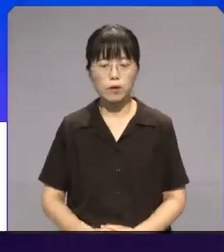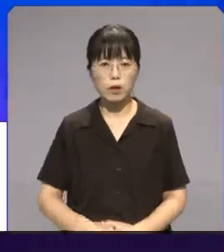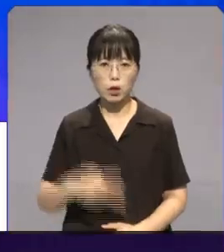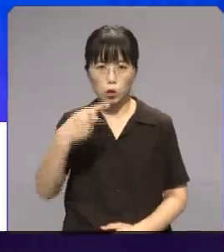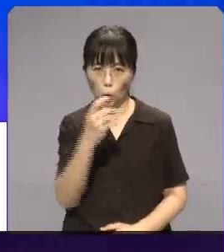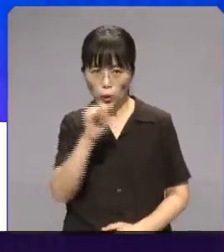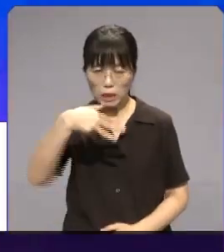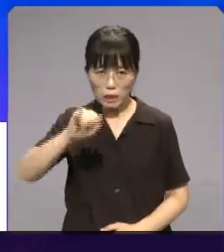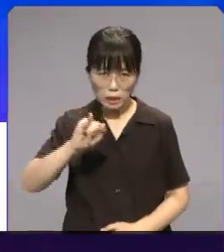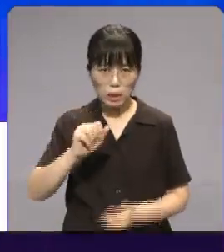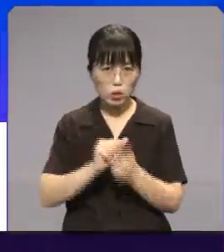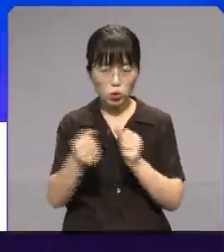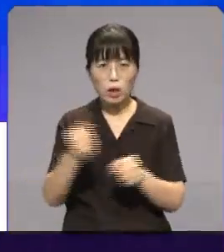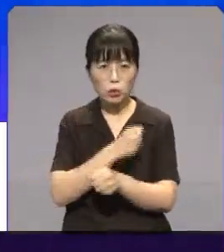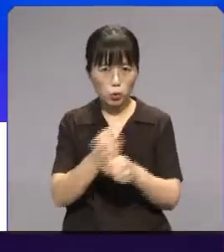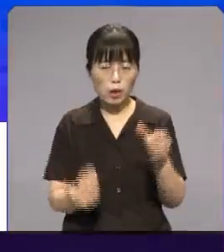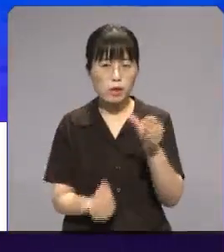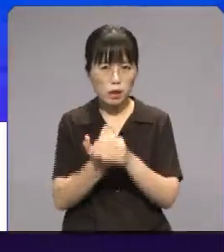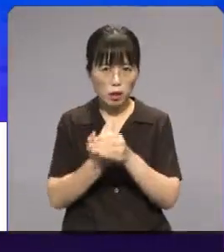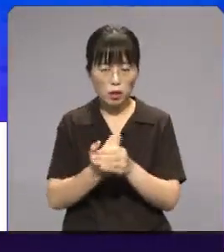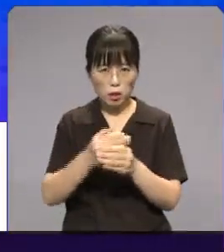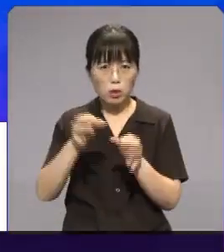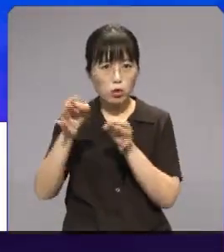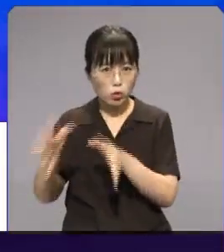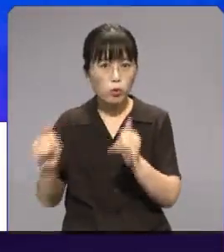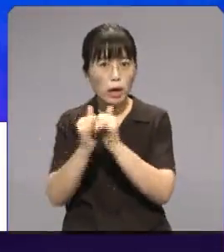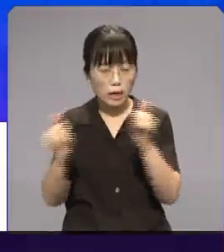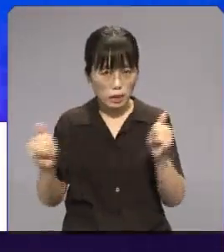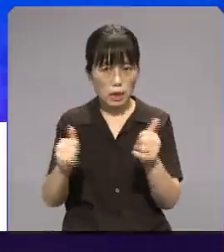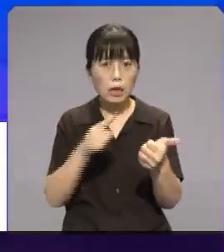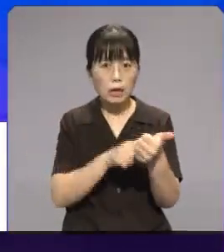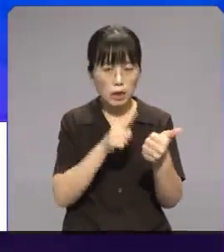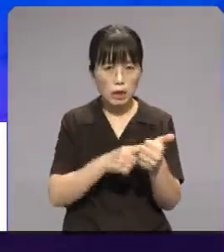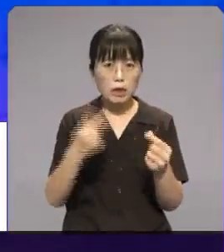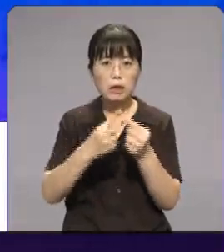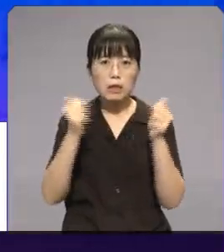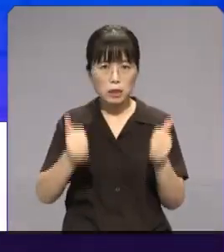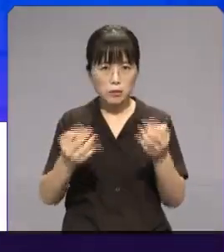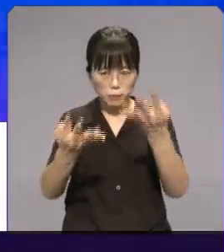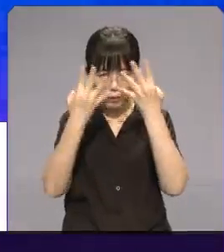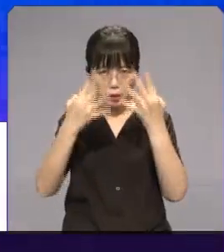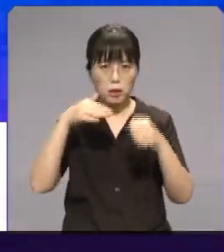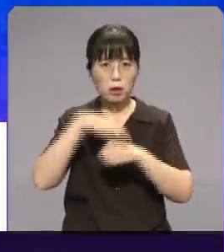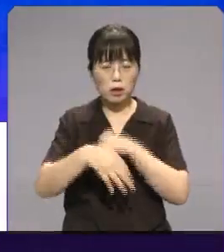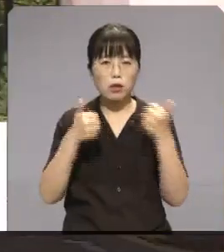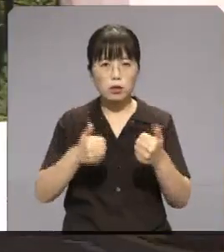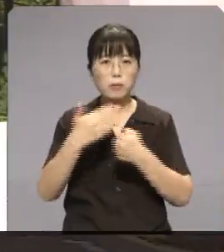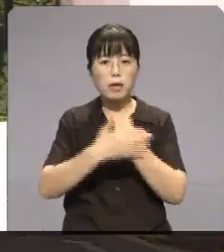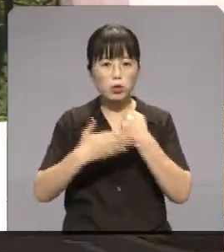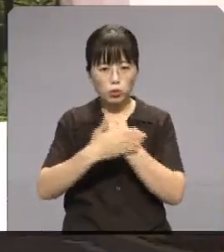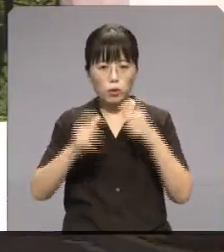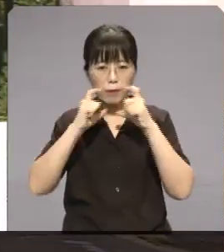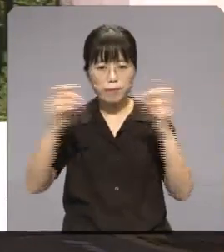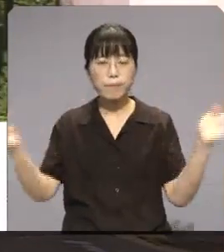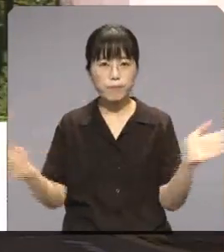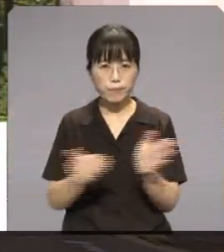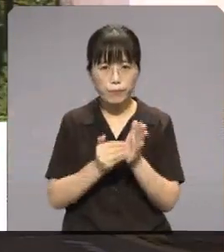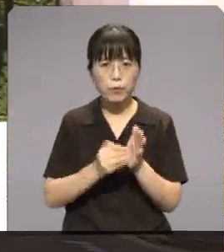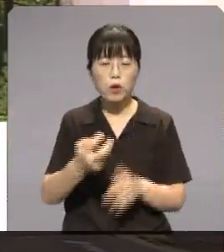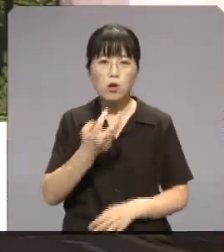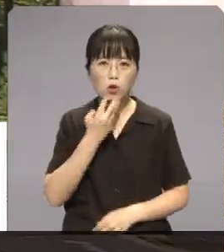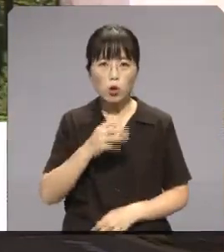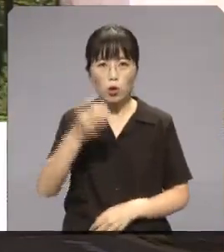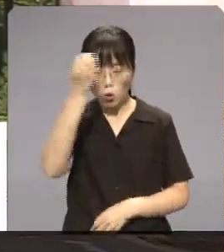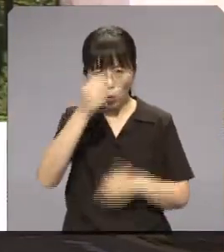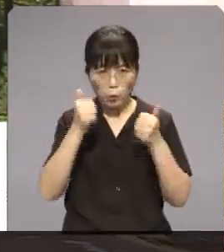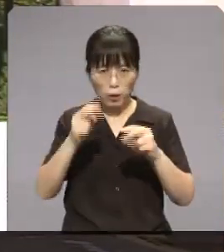도이치 모터스 주가 조작 사건에 돈을 댄 이른바 전주가 2심에서 징역형 집행 유해를 선고받았습니다 서울